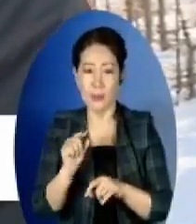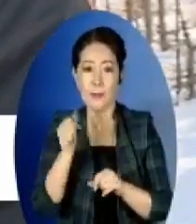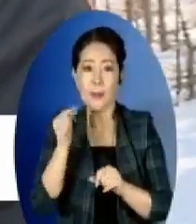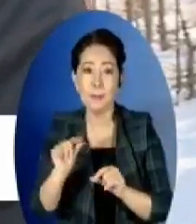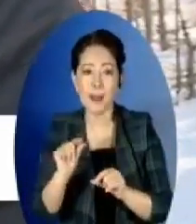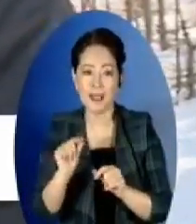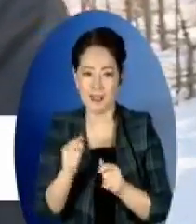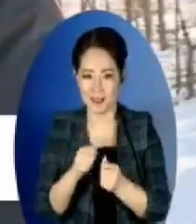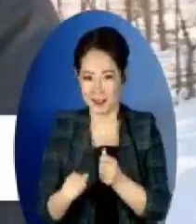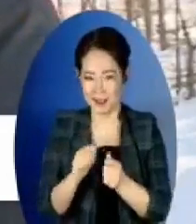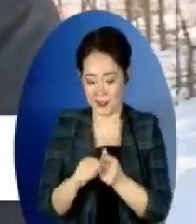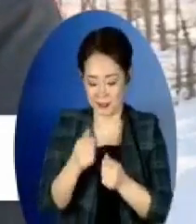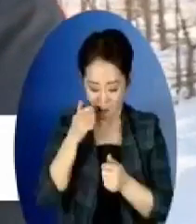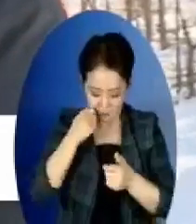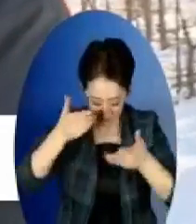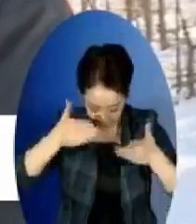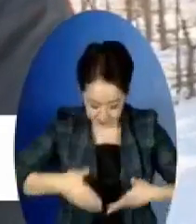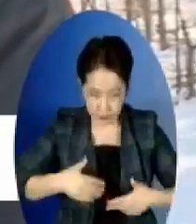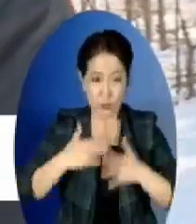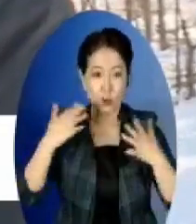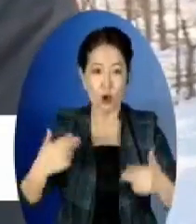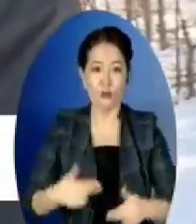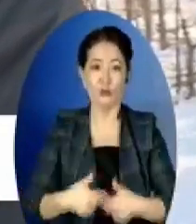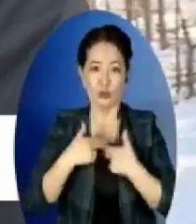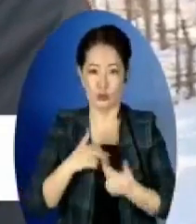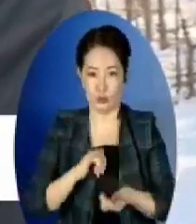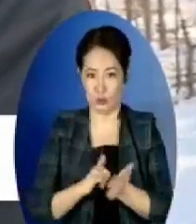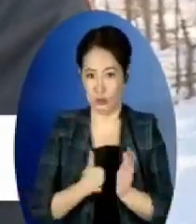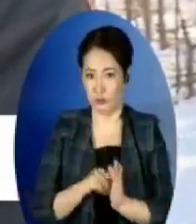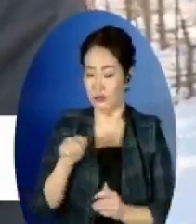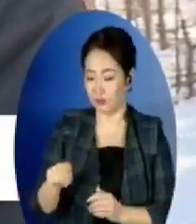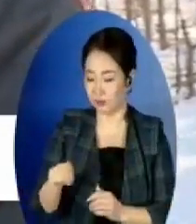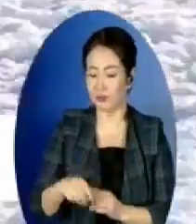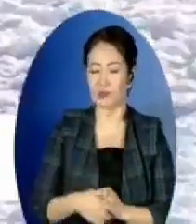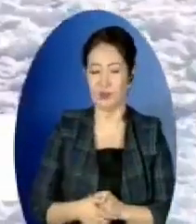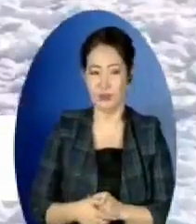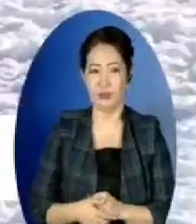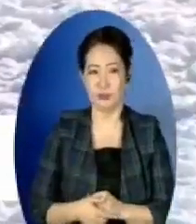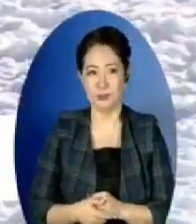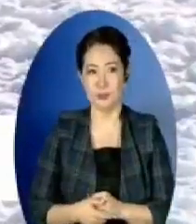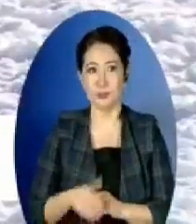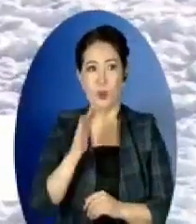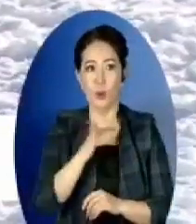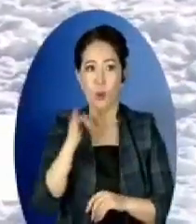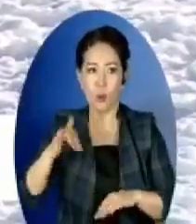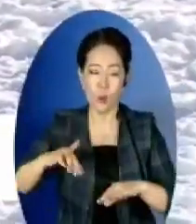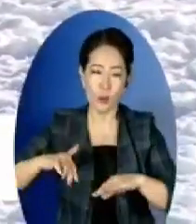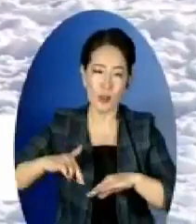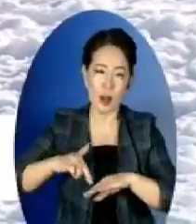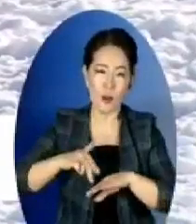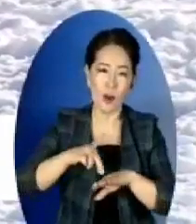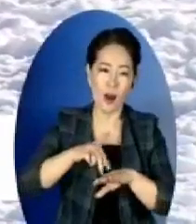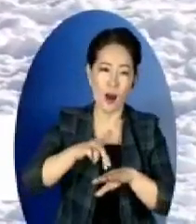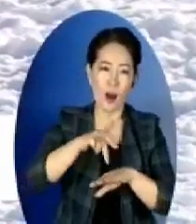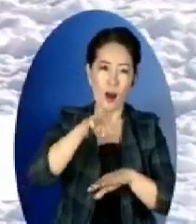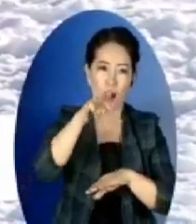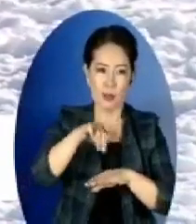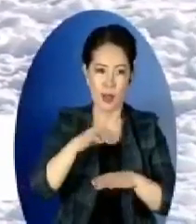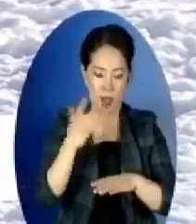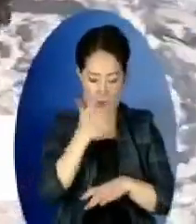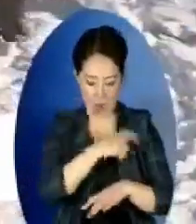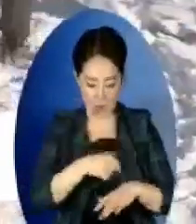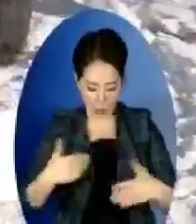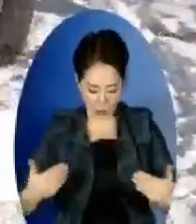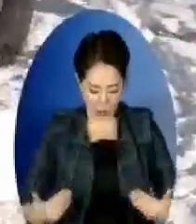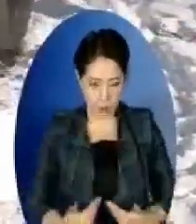баг зардлаар эрүүл мэндэд их томоохон хөрөнгө оруулалт оруулж байгаа юм одоо. Ууланд алхаж байгаа иргэд эрүүл амьдрах зөв дадлыг